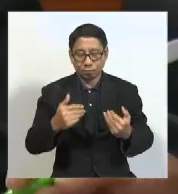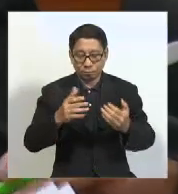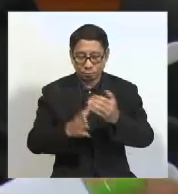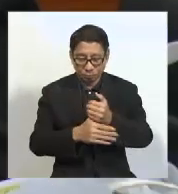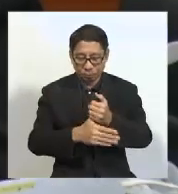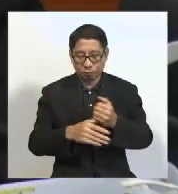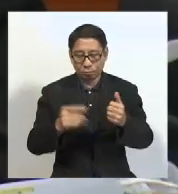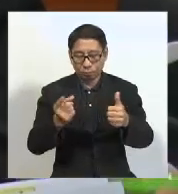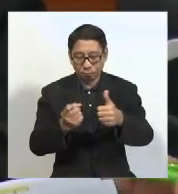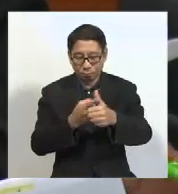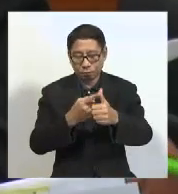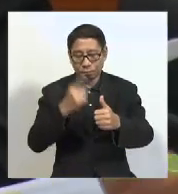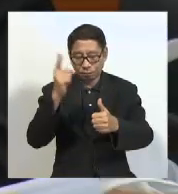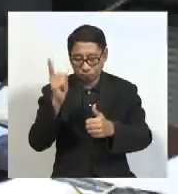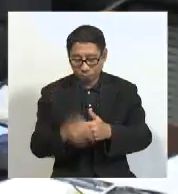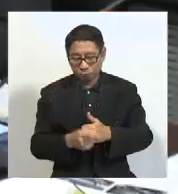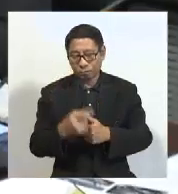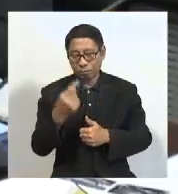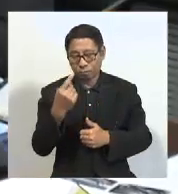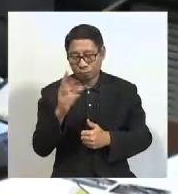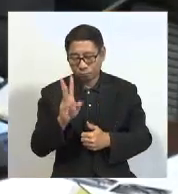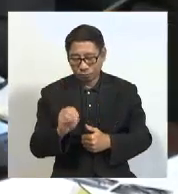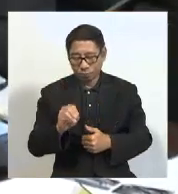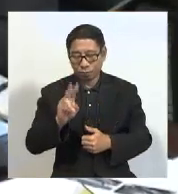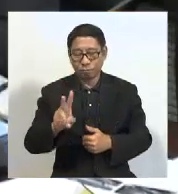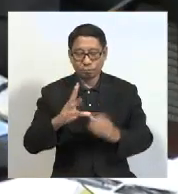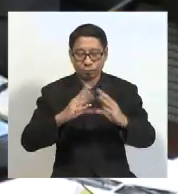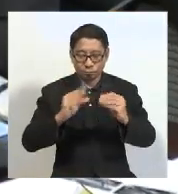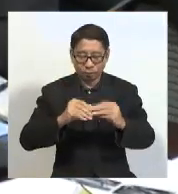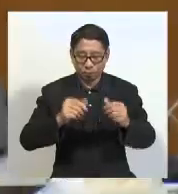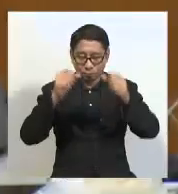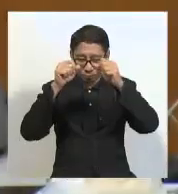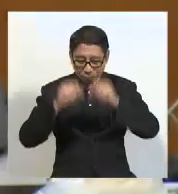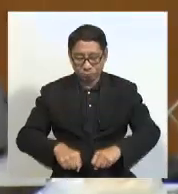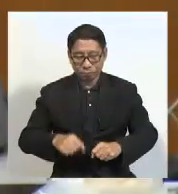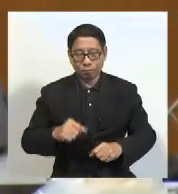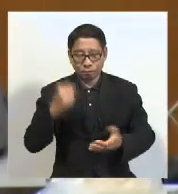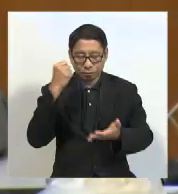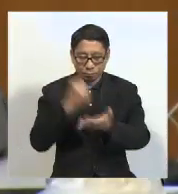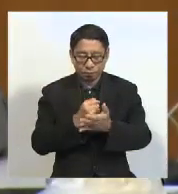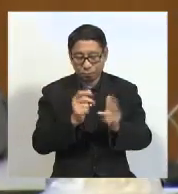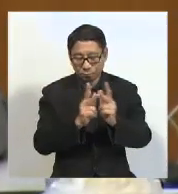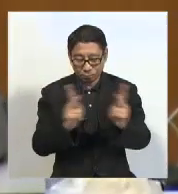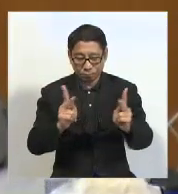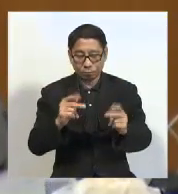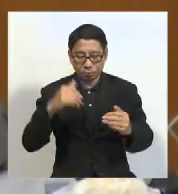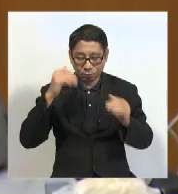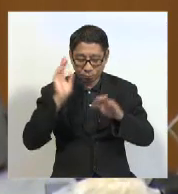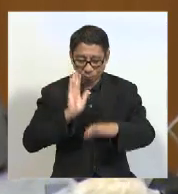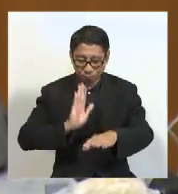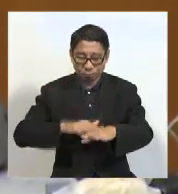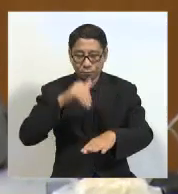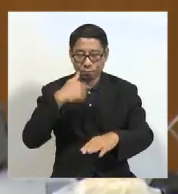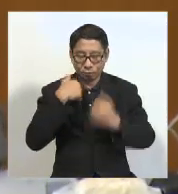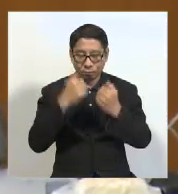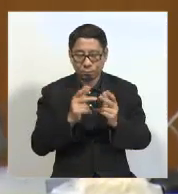แห่งชาติครั้งที่1ทับ2562โดยที่ประชุมมีมติรับทราบการแต่งตั้งคณะกรรมการผู้ทรงคุณวุฒิใน